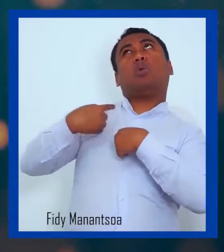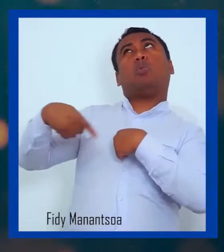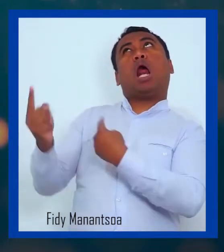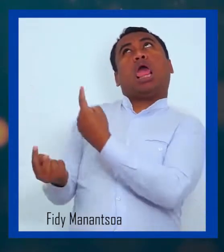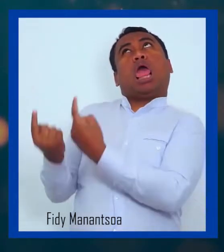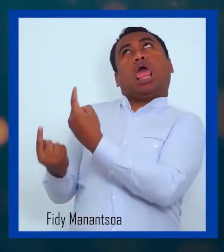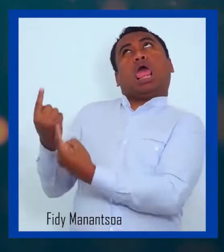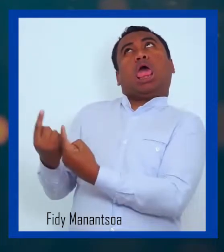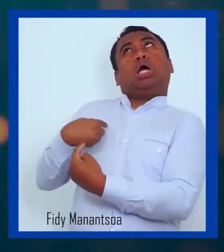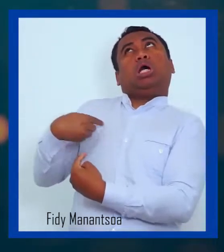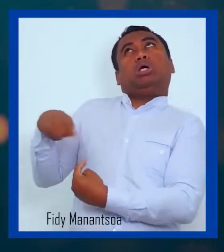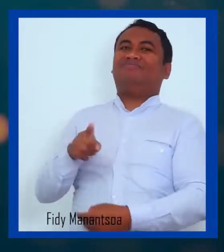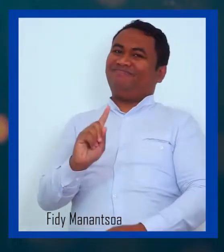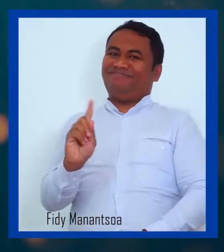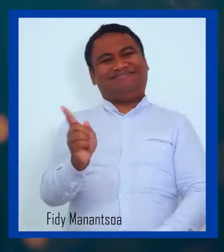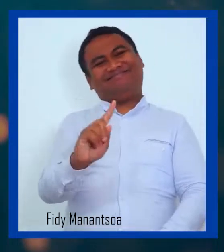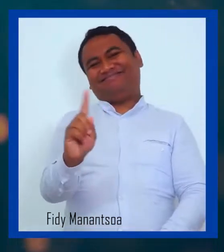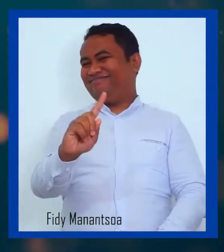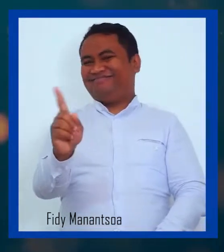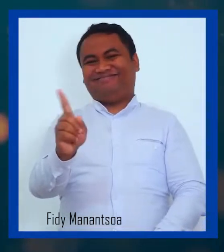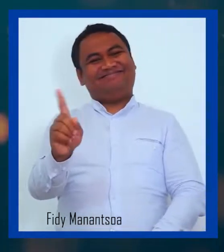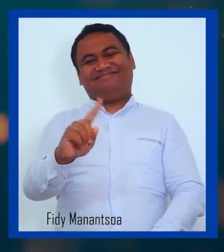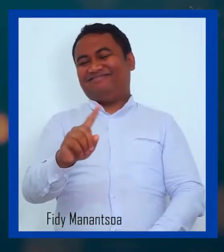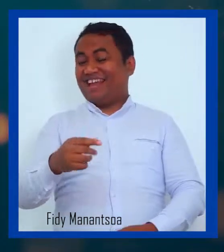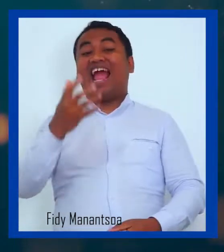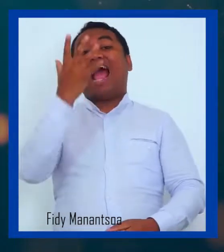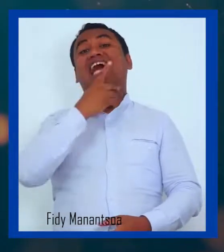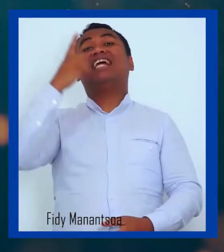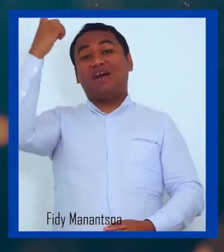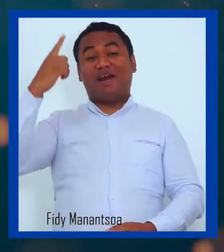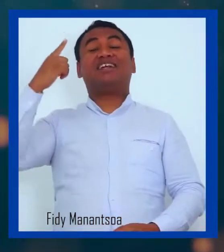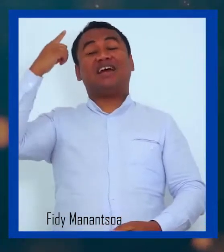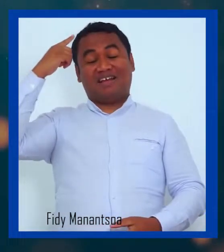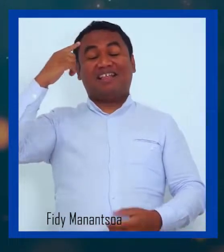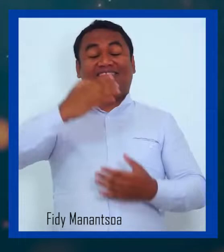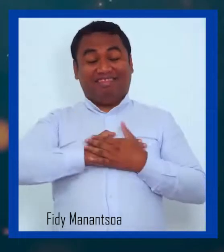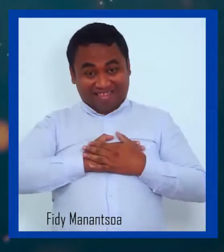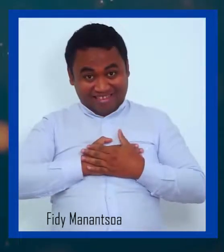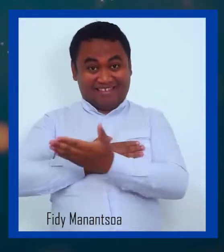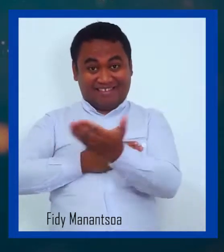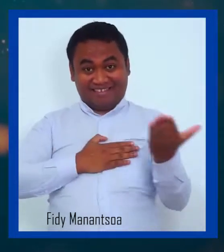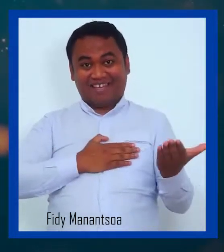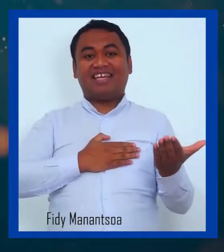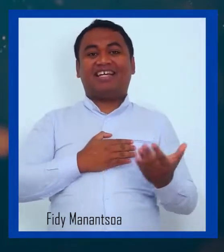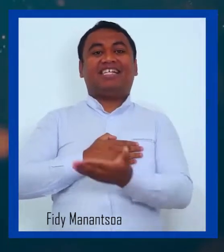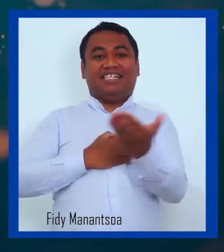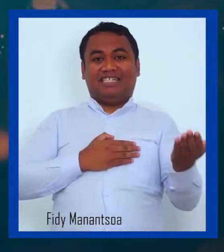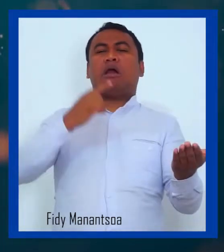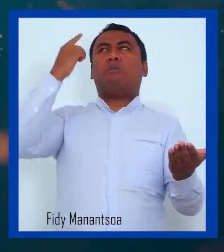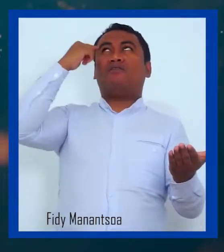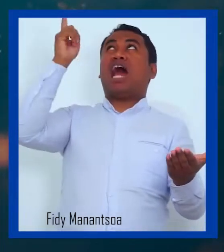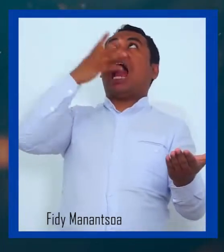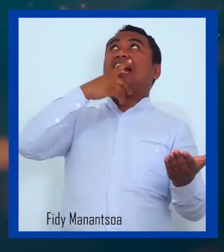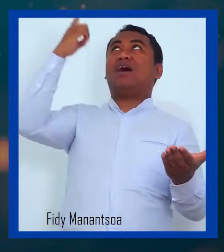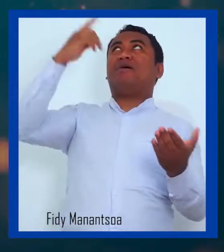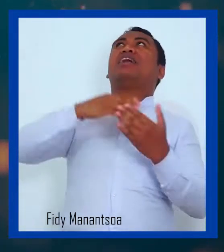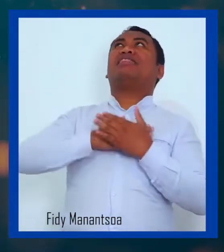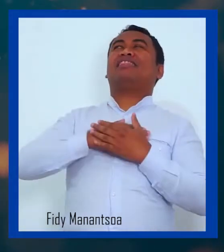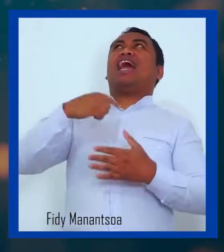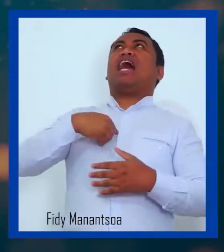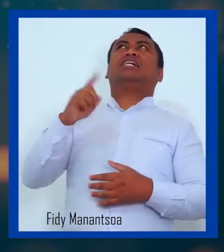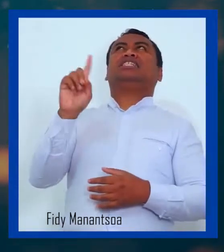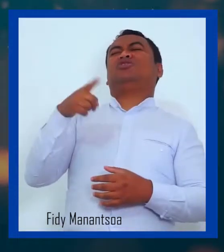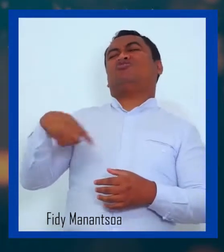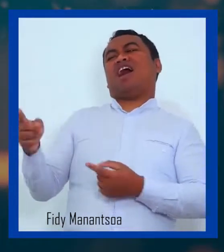ho alefany amin'ny elo. Tsy lasa an'izany mihitsy satria resy lahatra ny fitiavan'Andriamanitra izy, ny fitiavana tanteraka mandroaka ny tahotra.